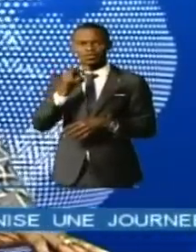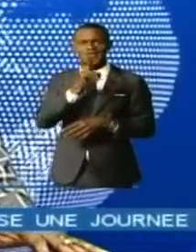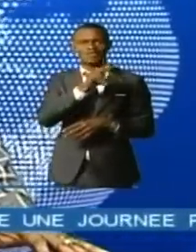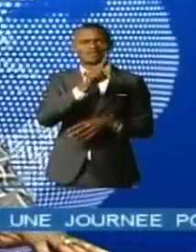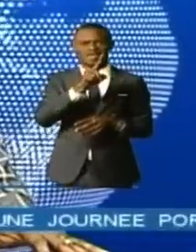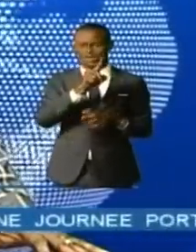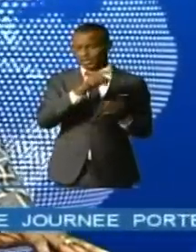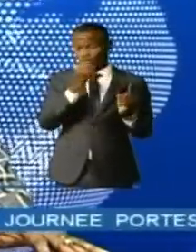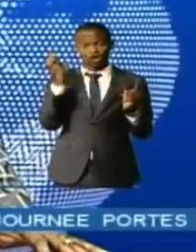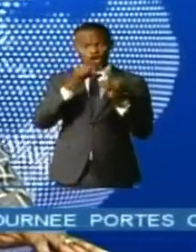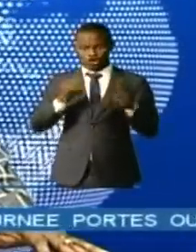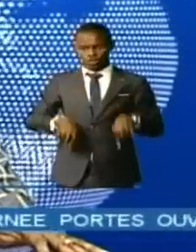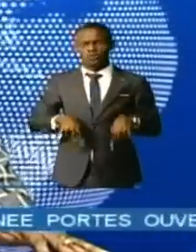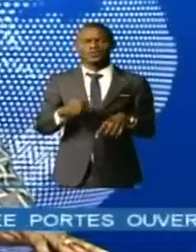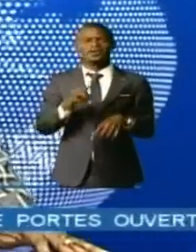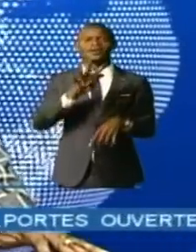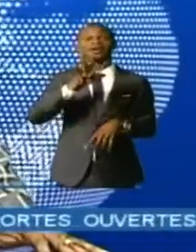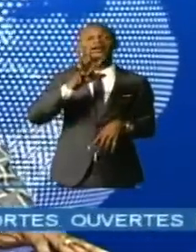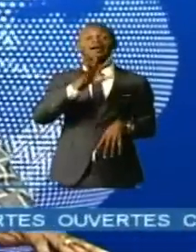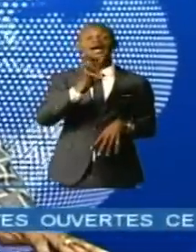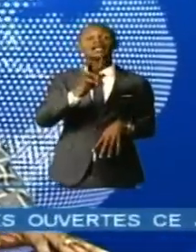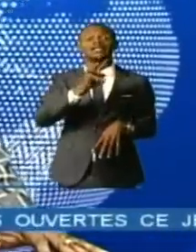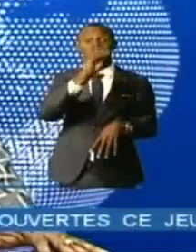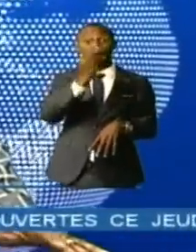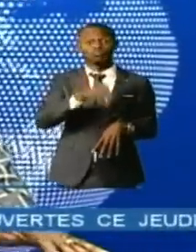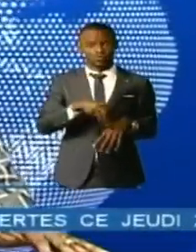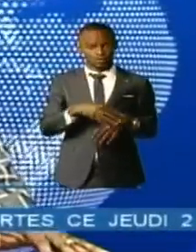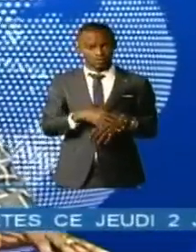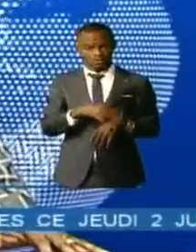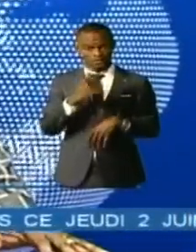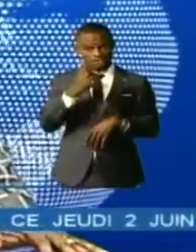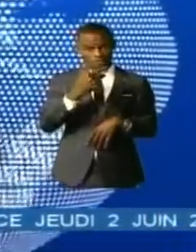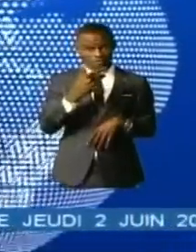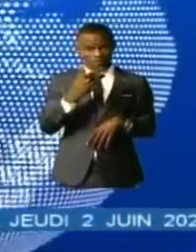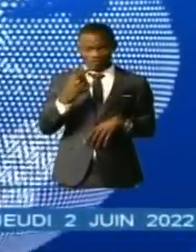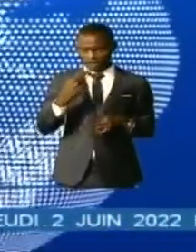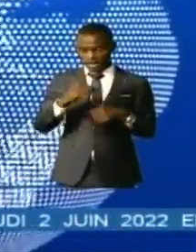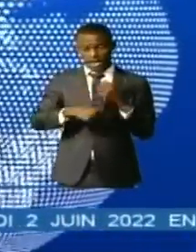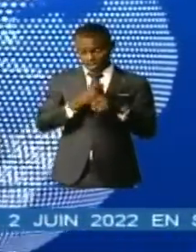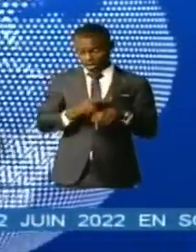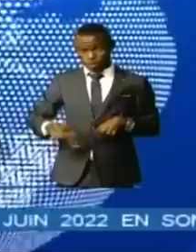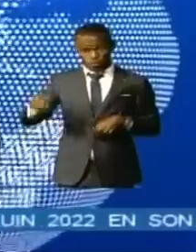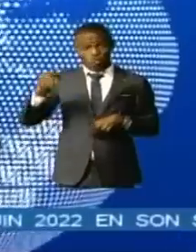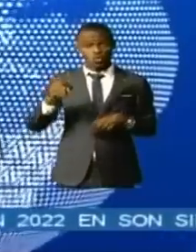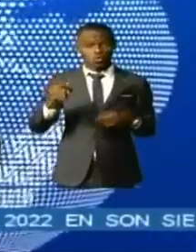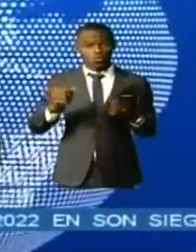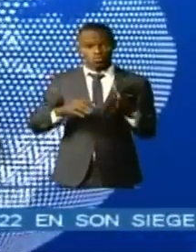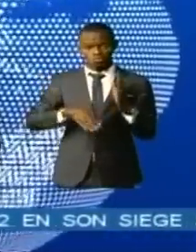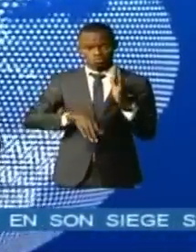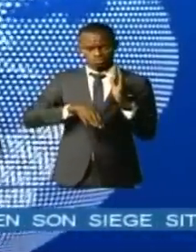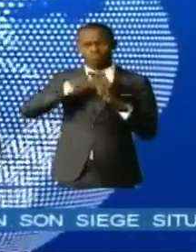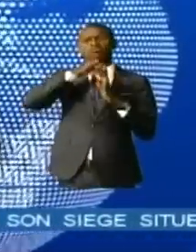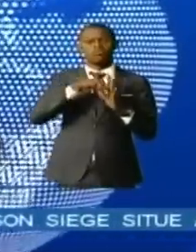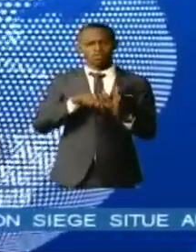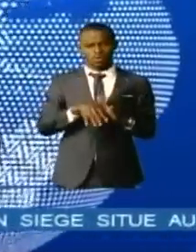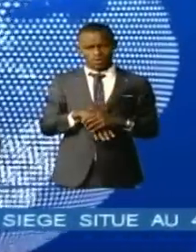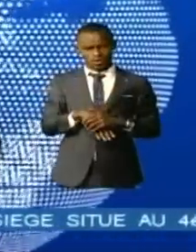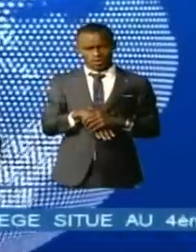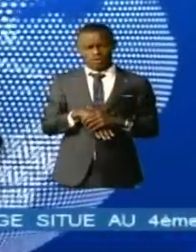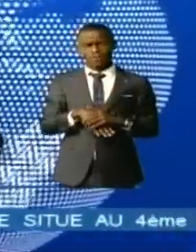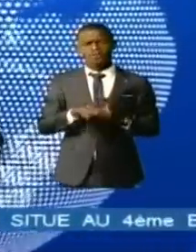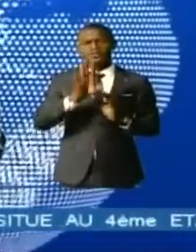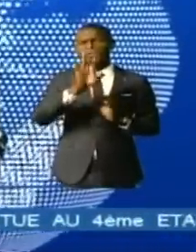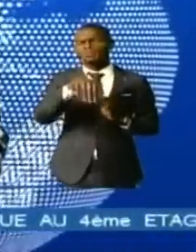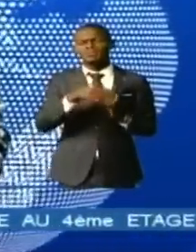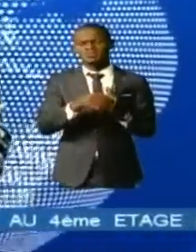de 46,25%. En février, il y a un accroissement de 20,19%. Accroissement, oui, mais on ne parvient toujours pas à